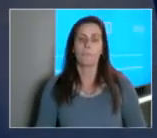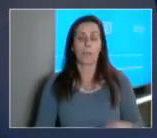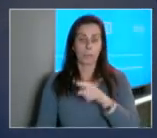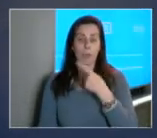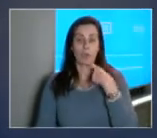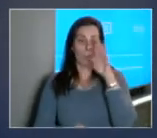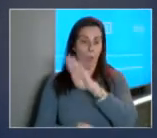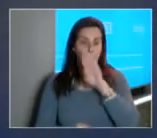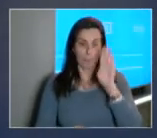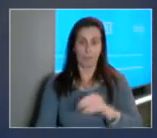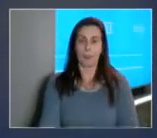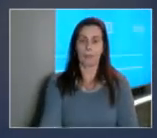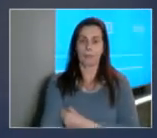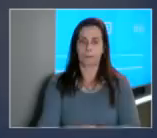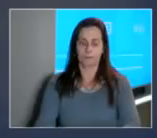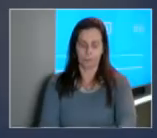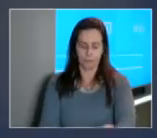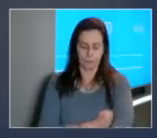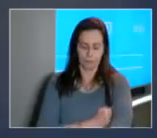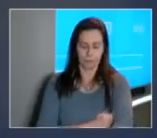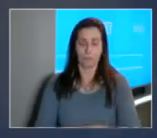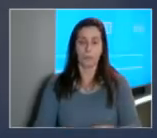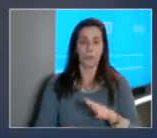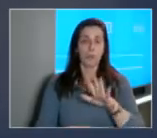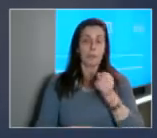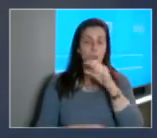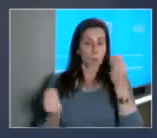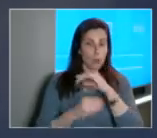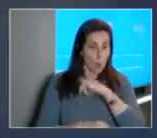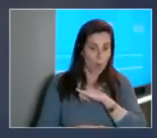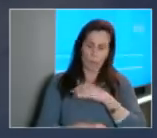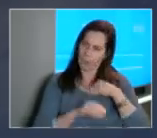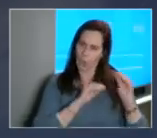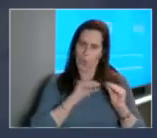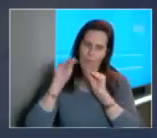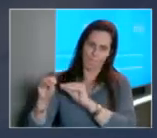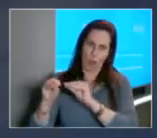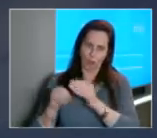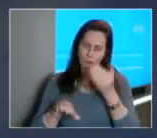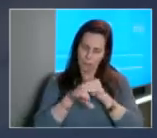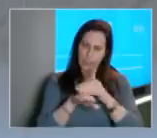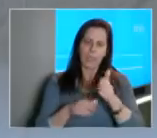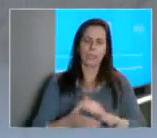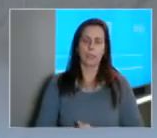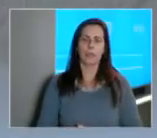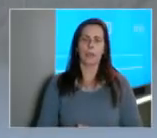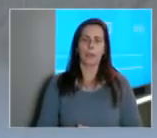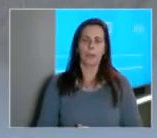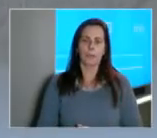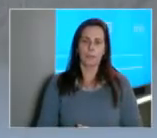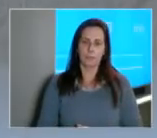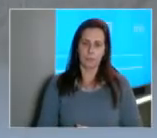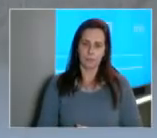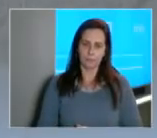דבריו כעת של ראש הממשלה בסיעת הליכוד. ככל שיהיו כותרות משם, אנחנו כמובן נעדכן.